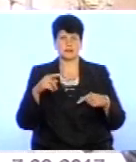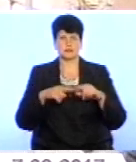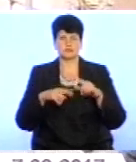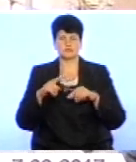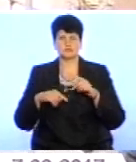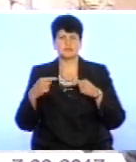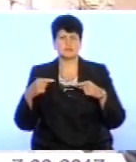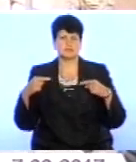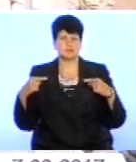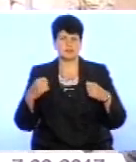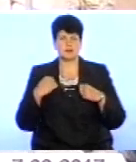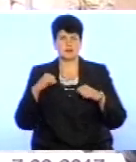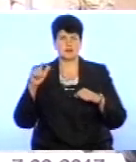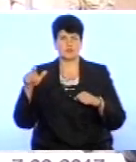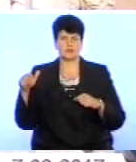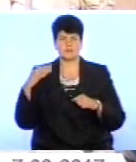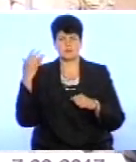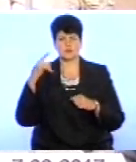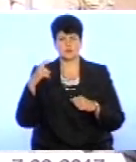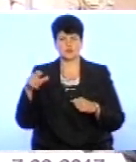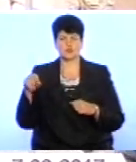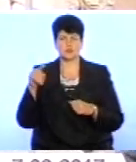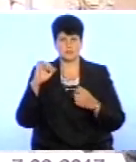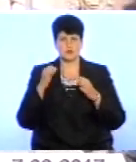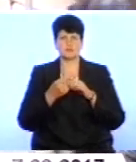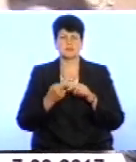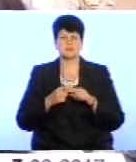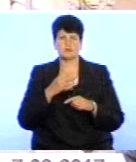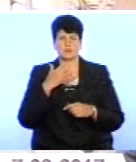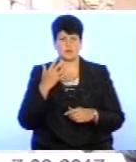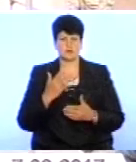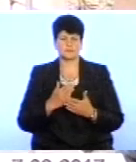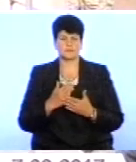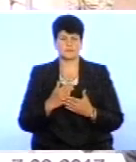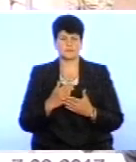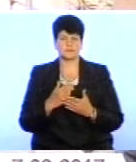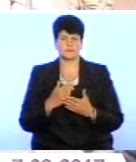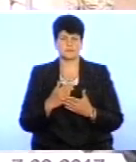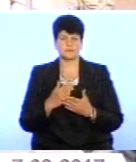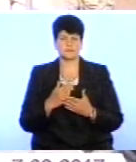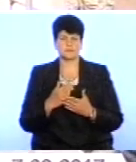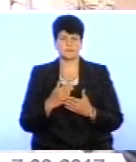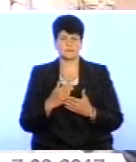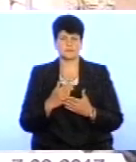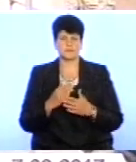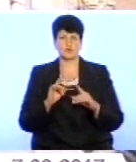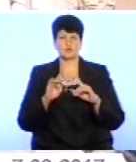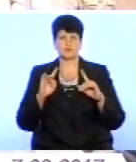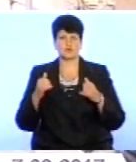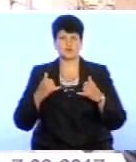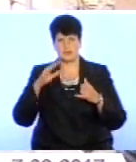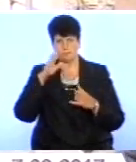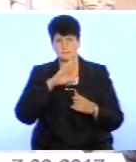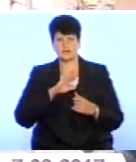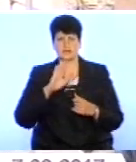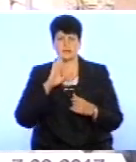героїв Небесної Сотні, що їх пам'ятають. А це дуже багато. Особливо для батьків